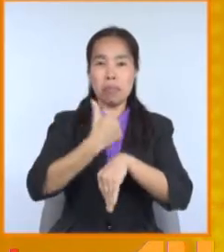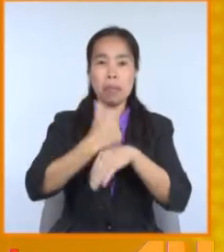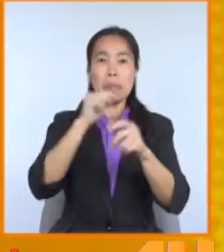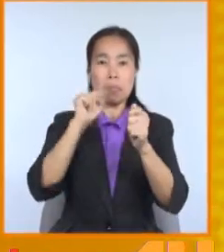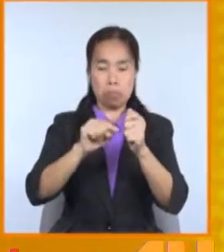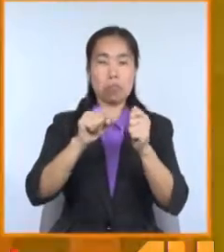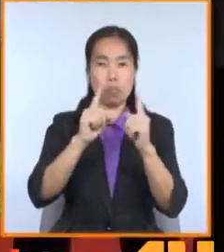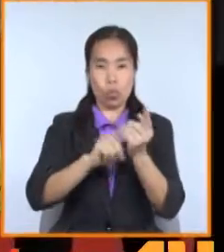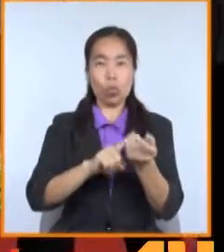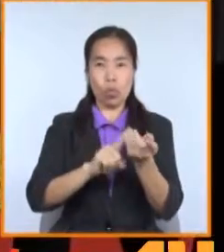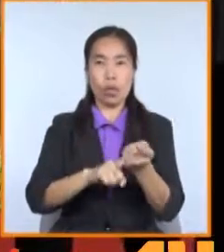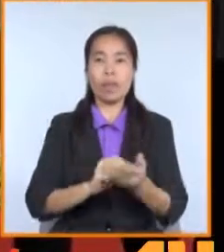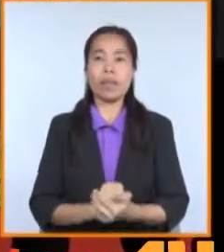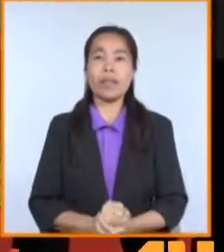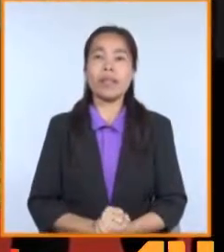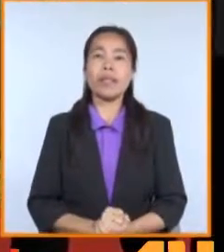ค่ะ